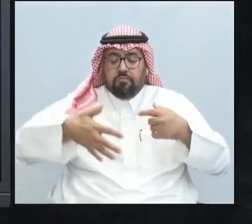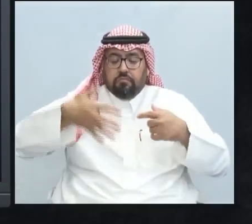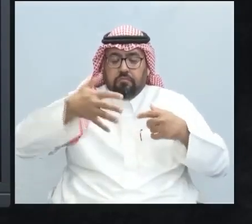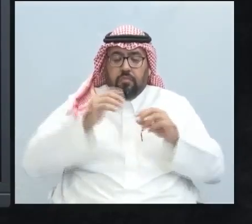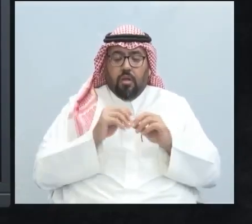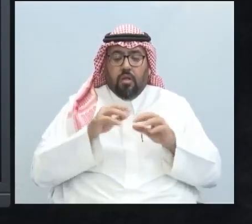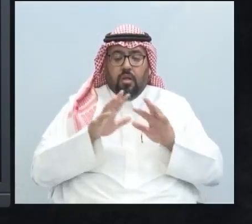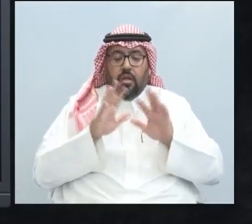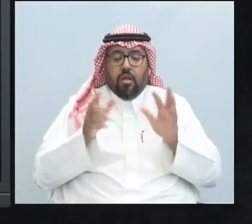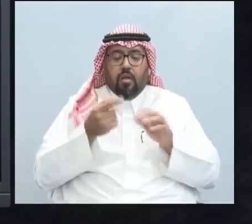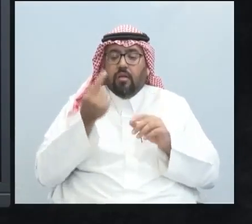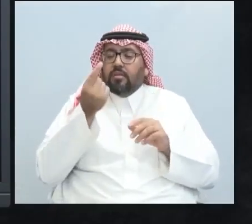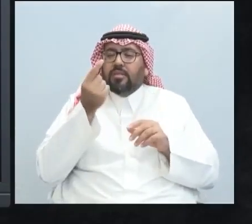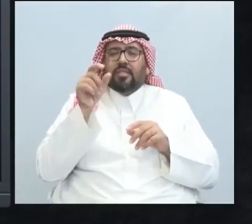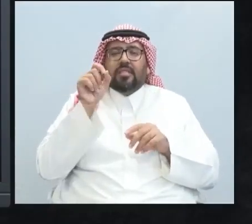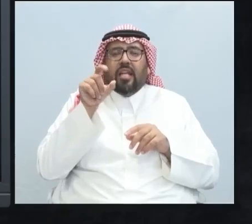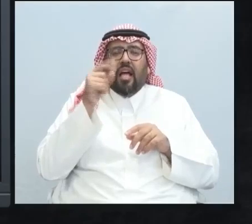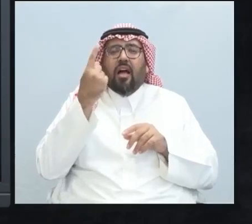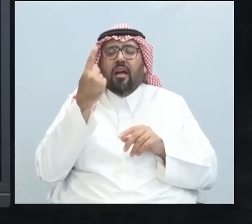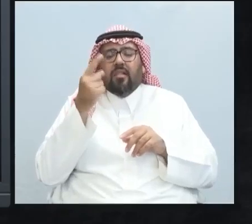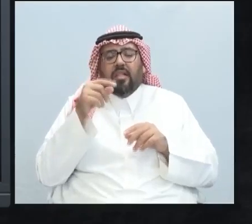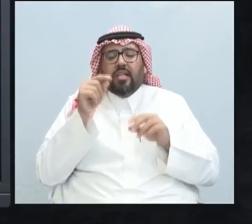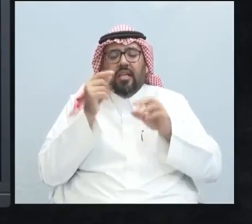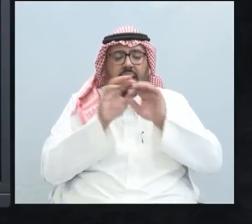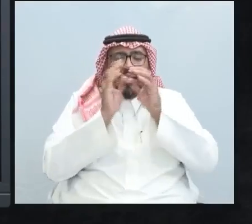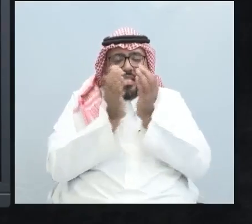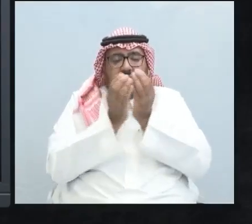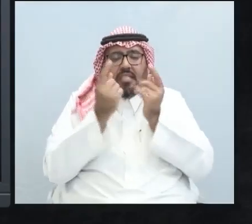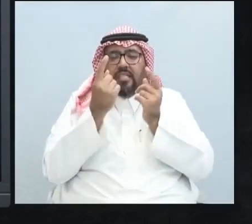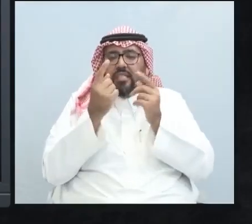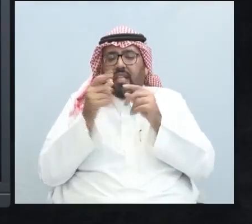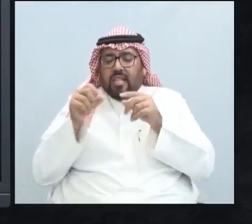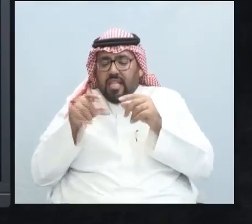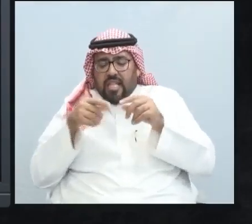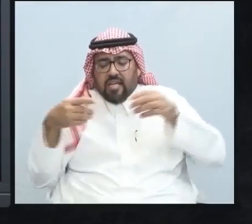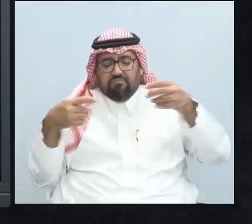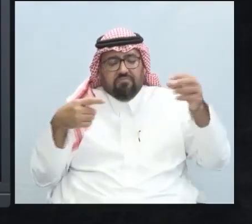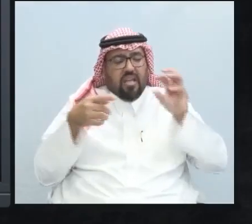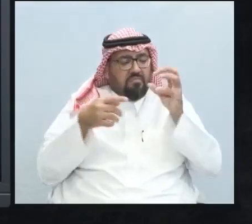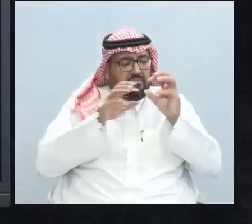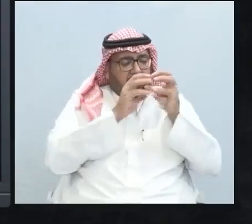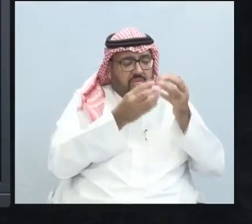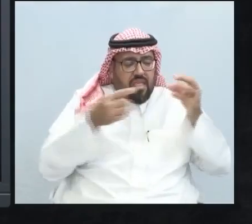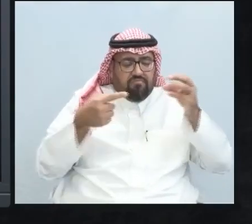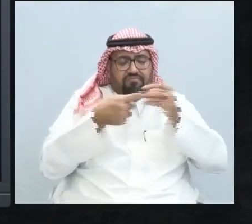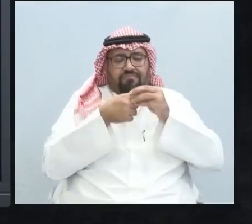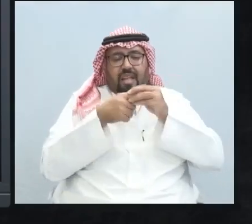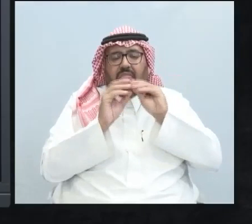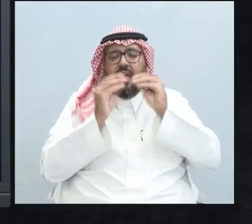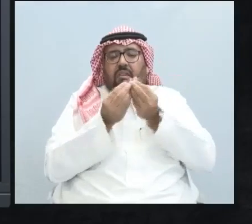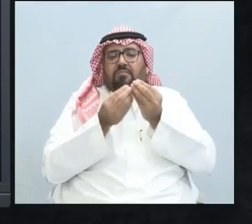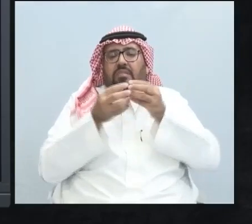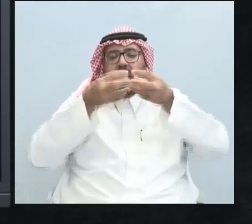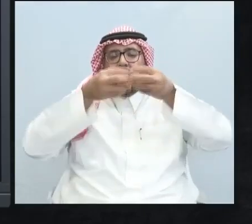هذه الهياكل هي كانت عباره عن خليه مخصب عباره عن التقاء حيوان منوي مع بويضه هذا الاخصاب تبعه